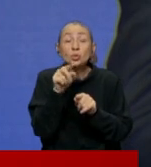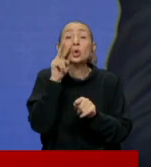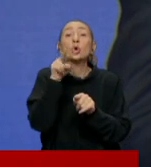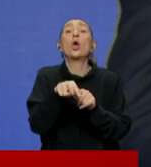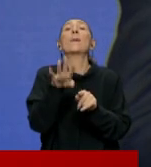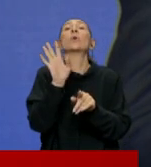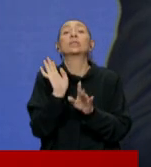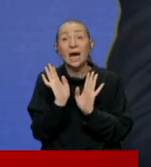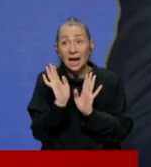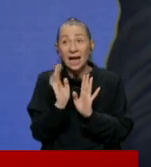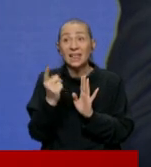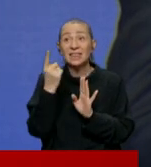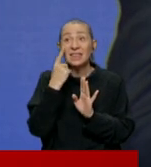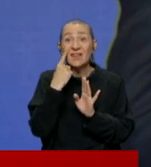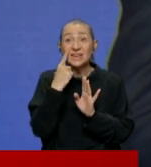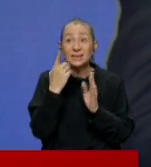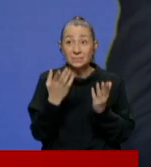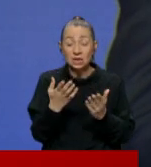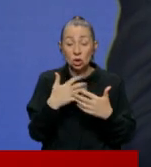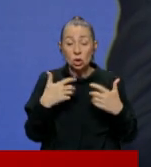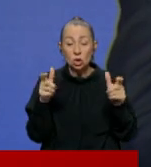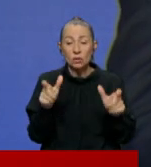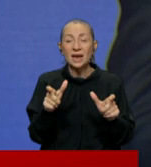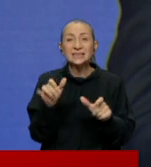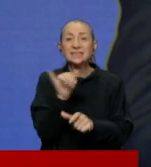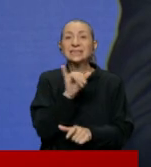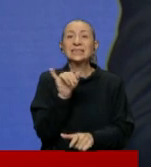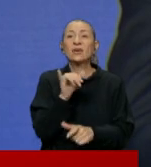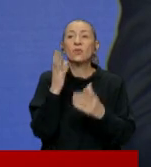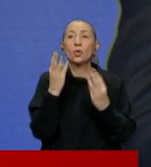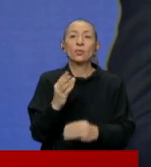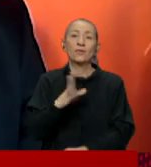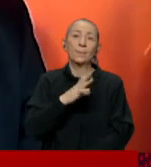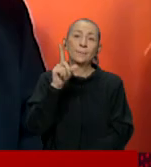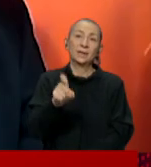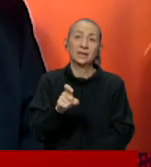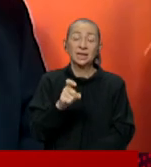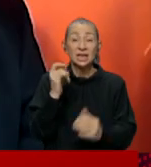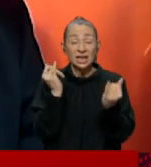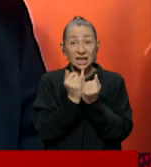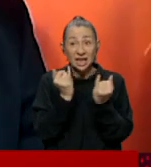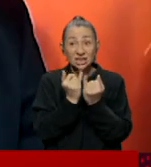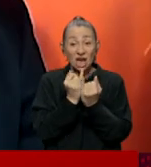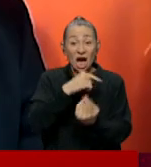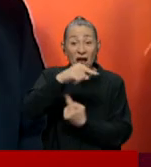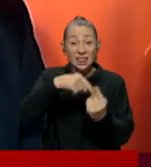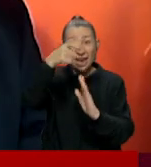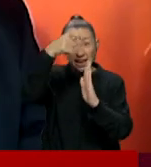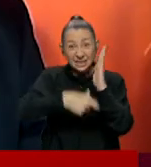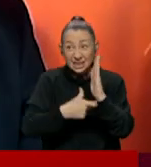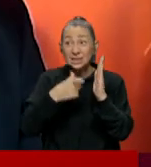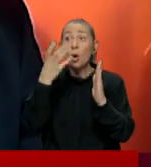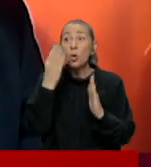ucundakileri göremiyorsa devletimizin güvenlik zafiyeti var mıdır? Kardeşinin arananlar